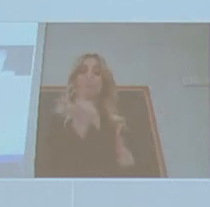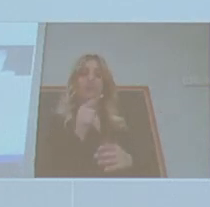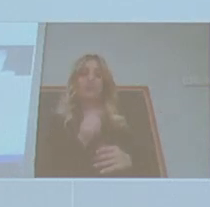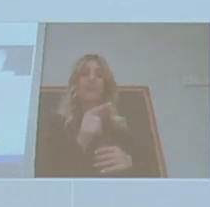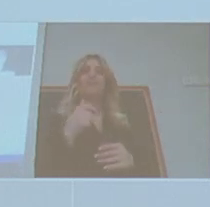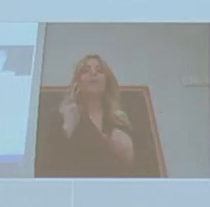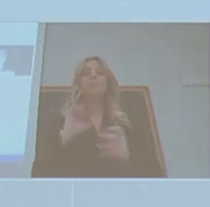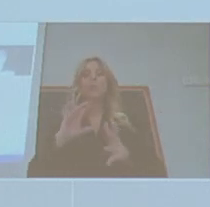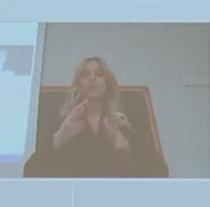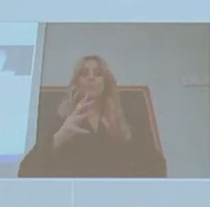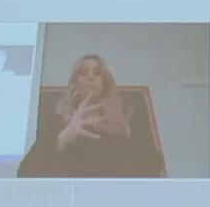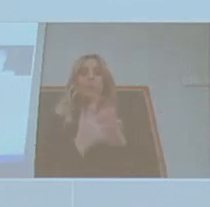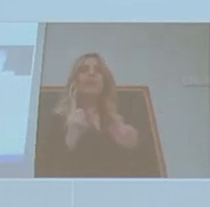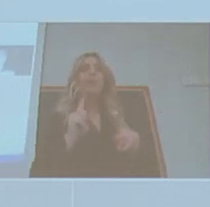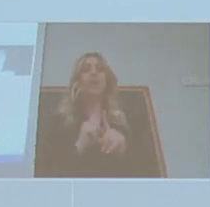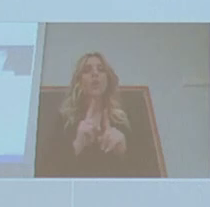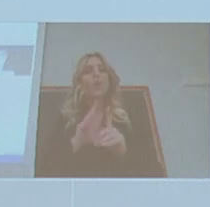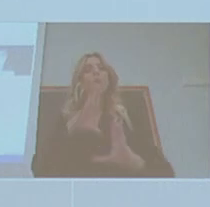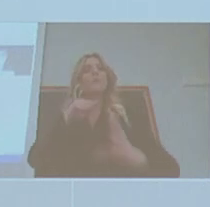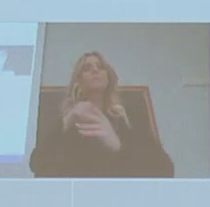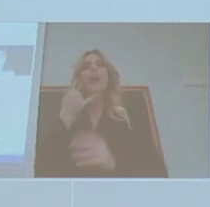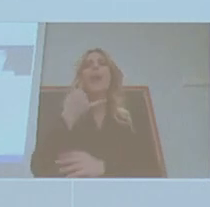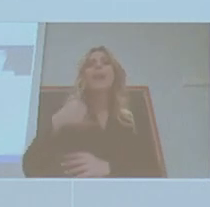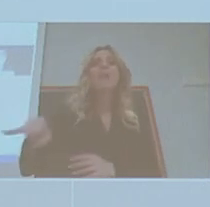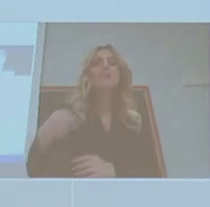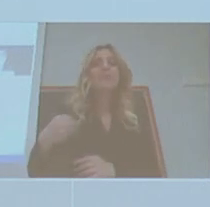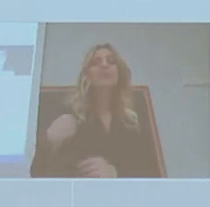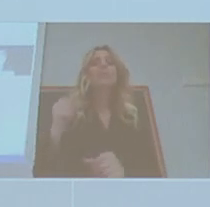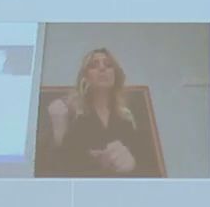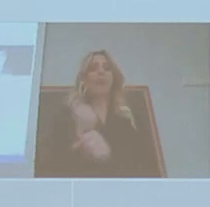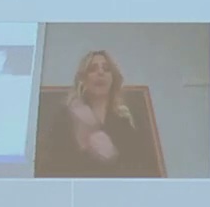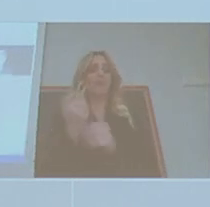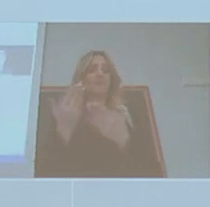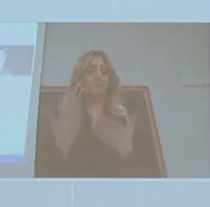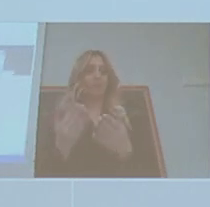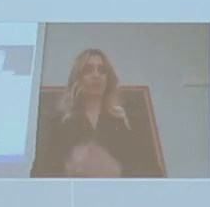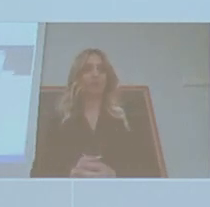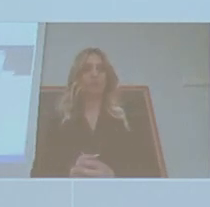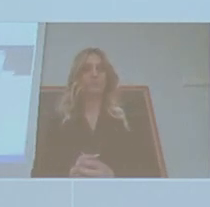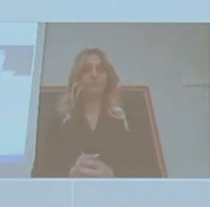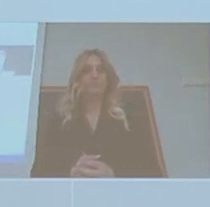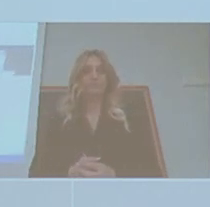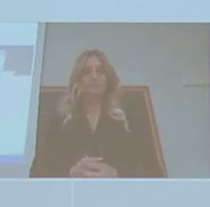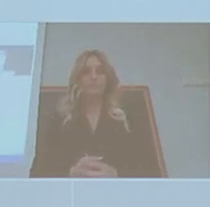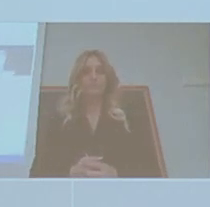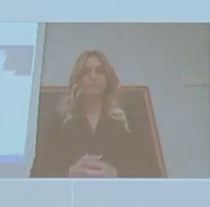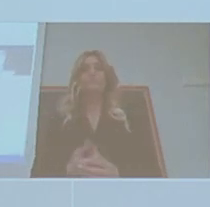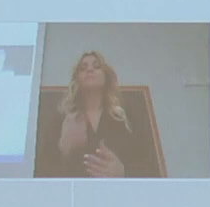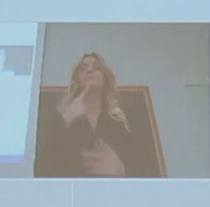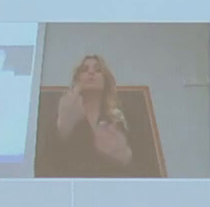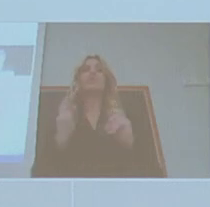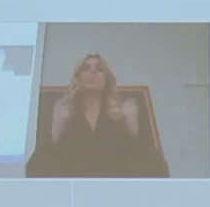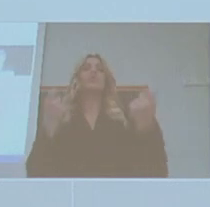la realizzazione e la stesura finale del loro project work. E in generale